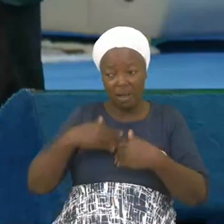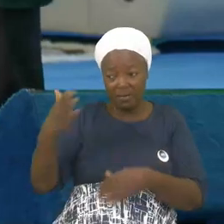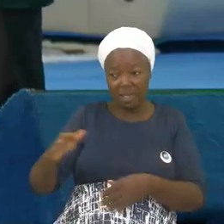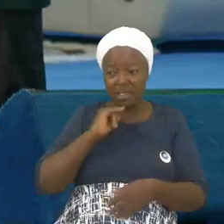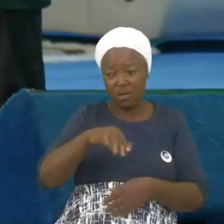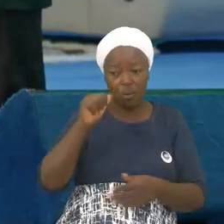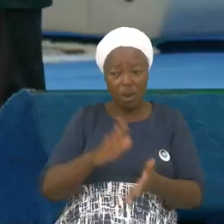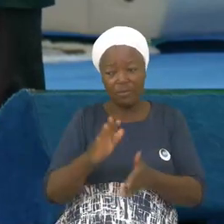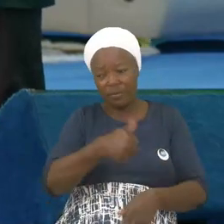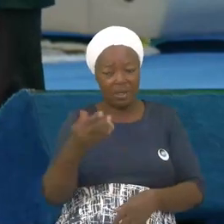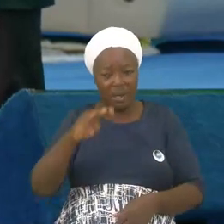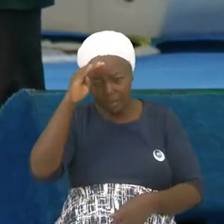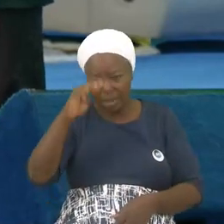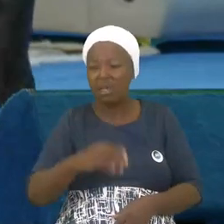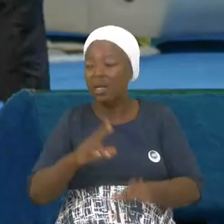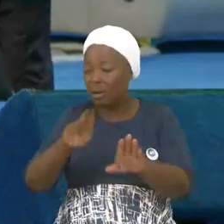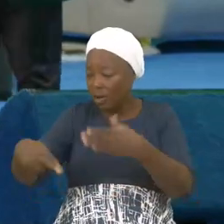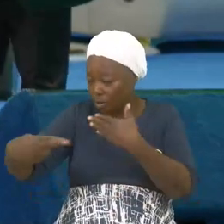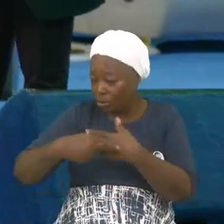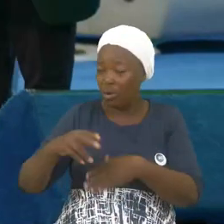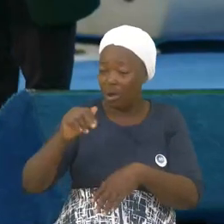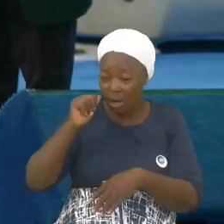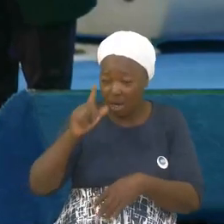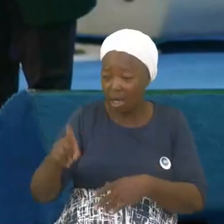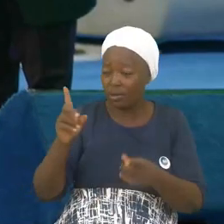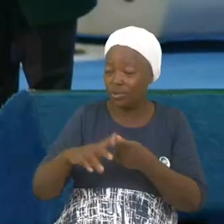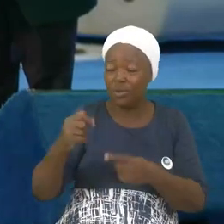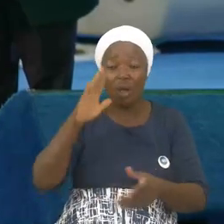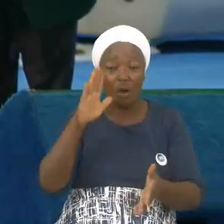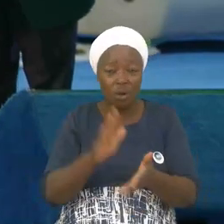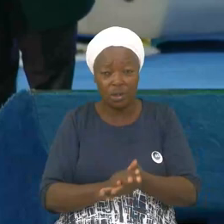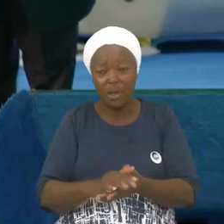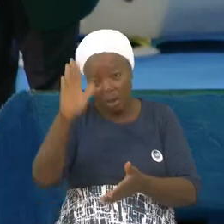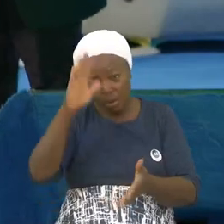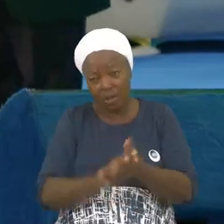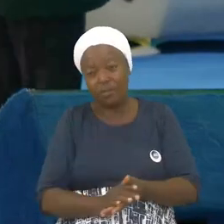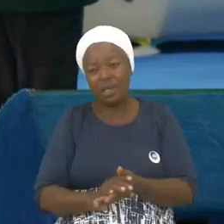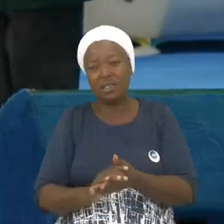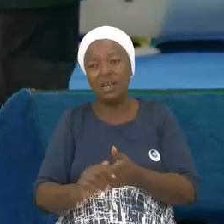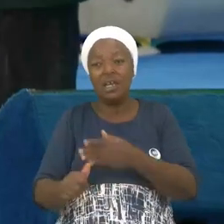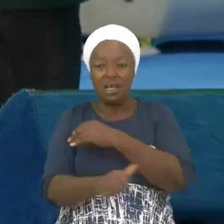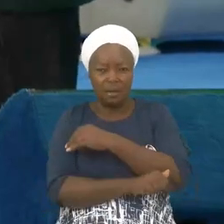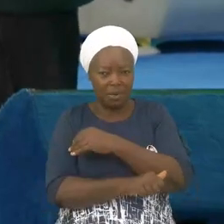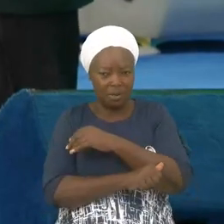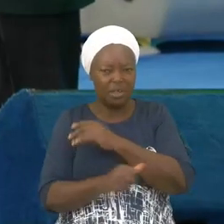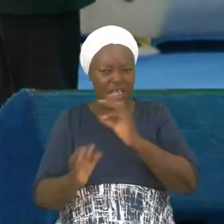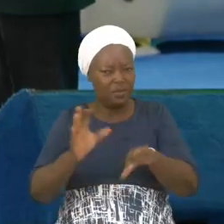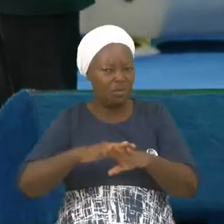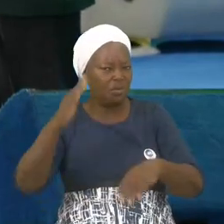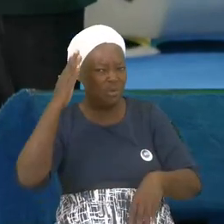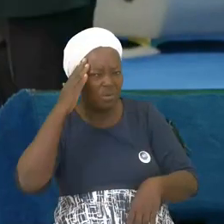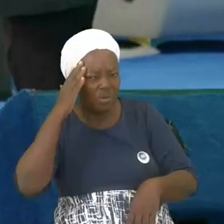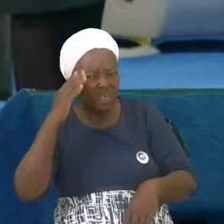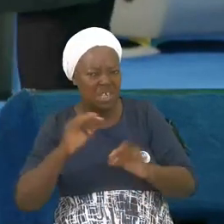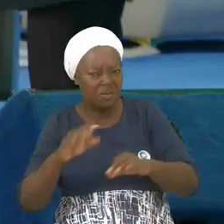la femme d'un autre homme. Rends-lui à son retour là à son mari. Abraham, si tu ne le fais